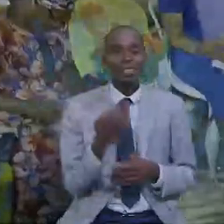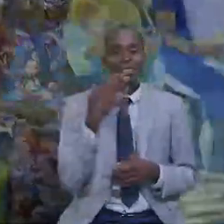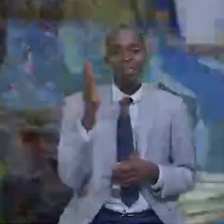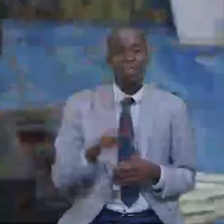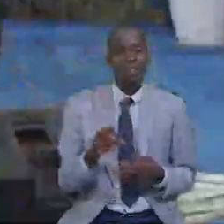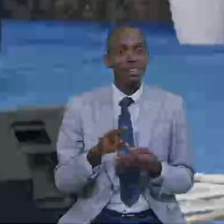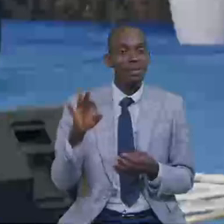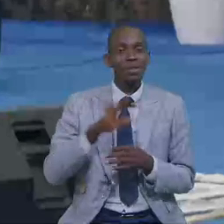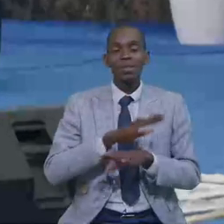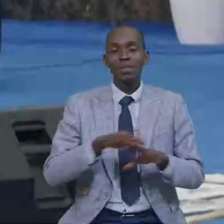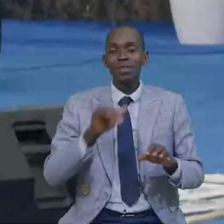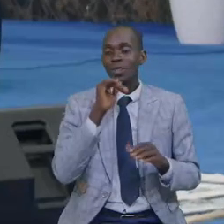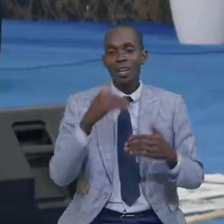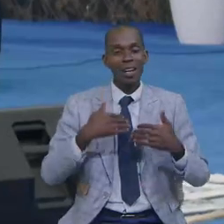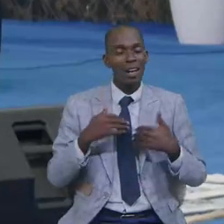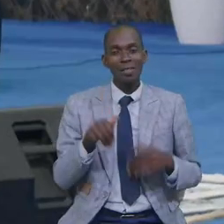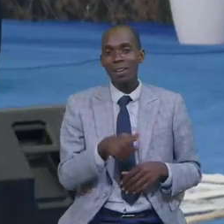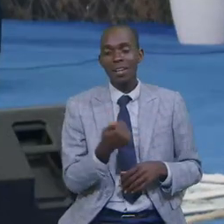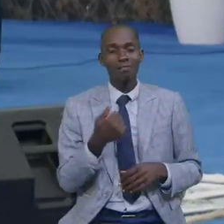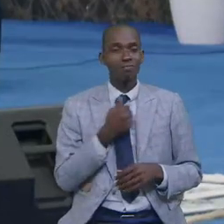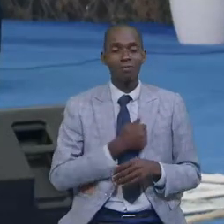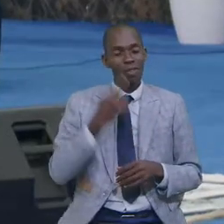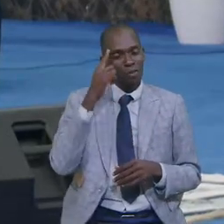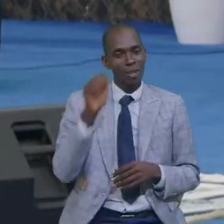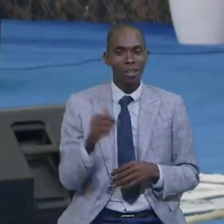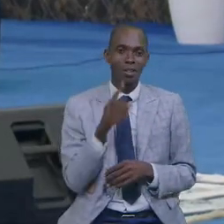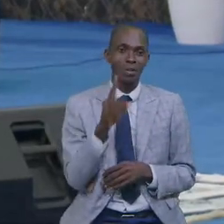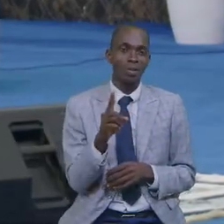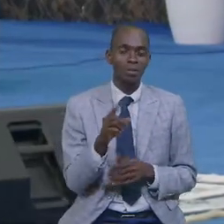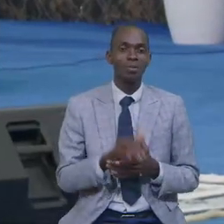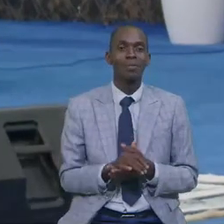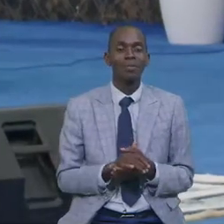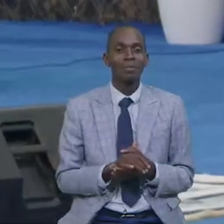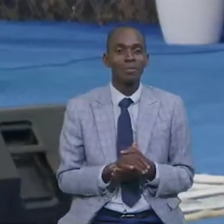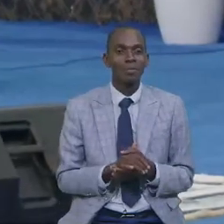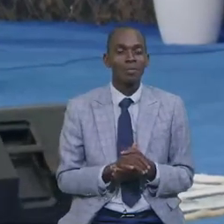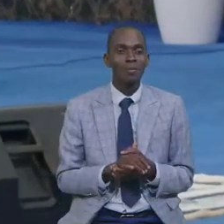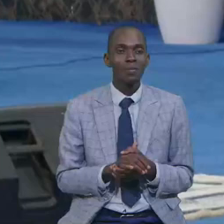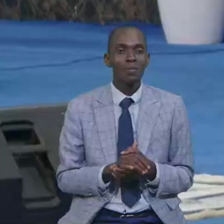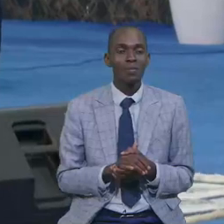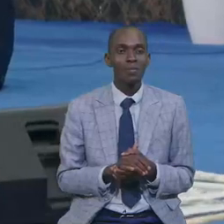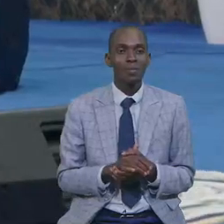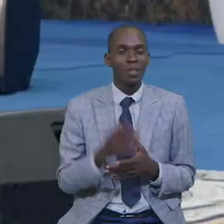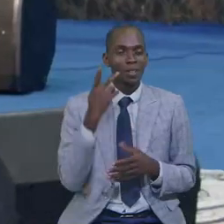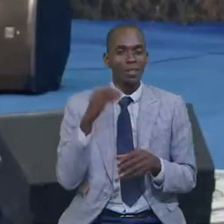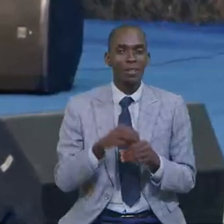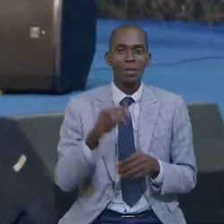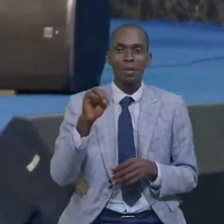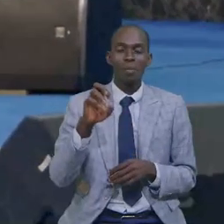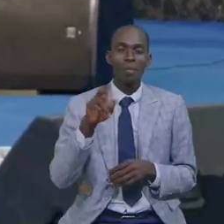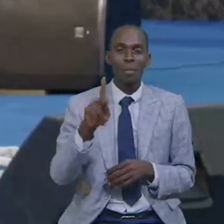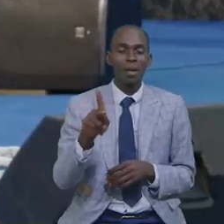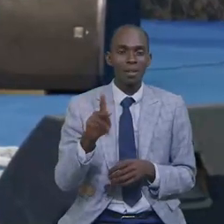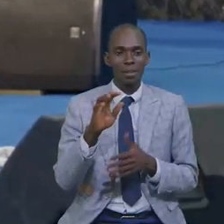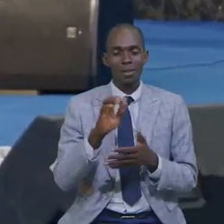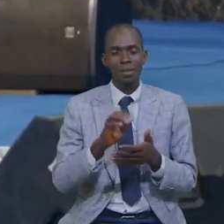les mauvaises esprits non pitié de personne regardez l'histoire que vous maintenant en marque chapitre